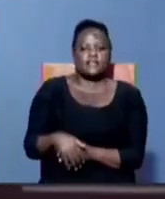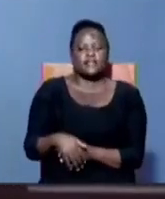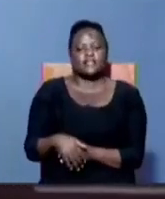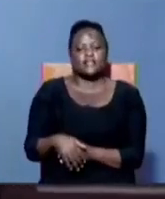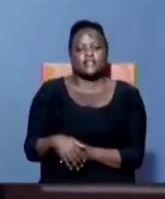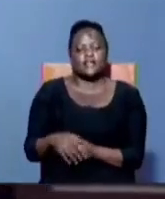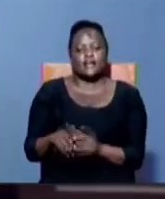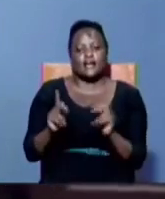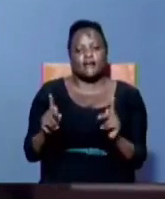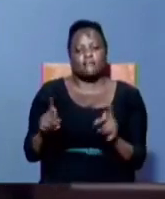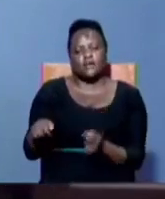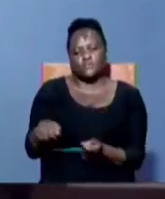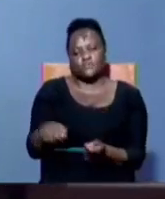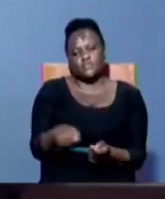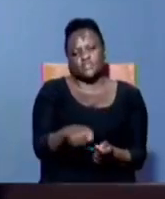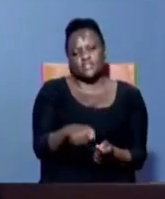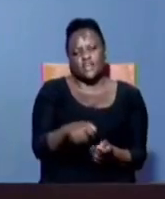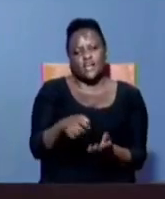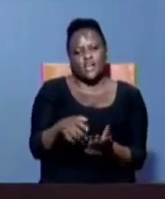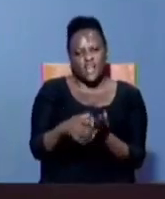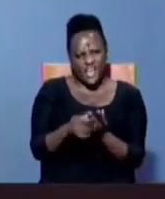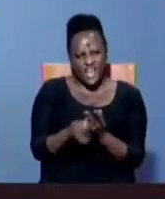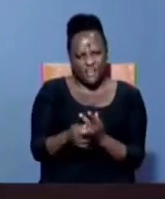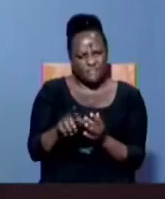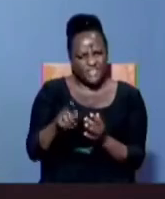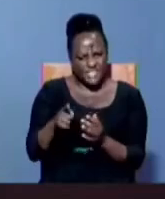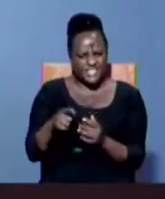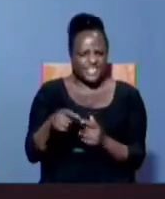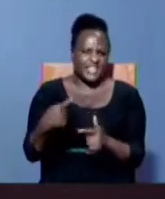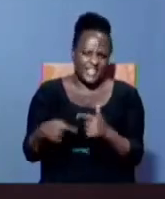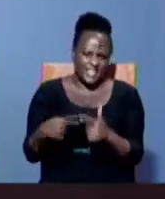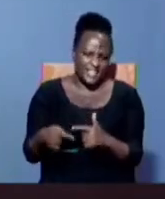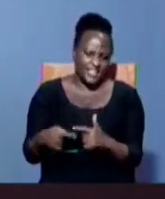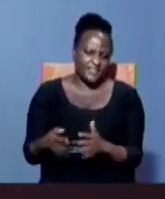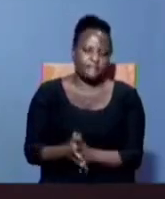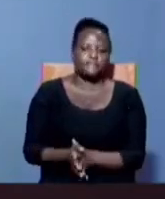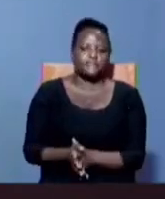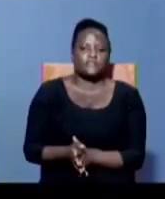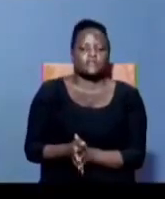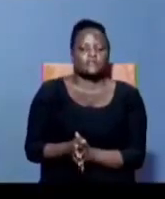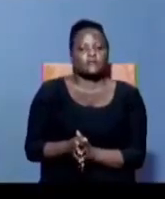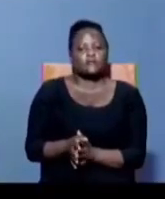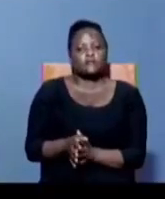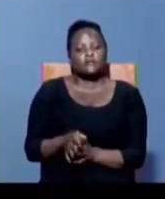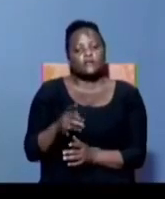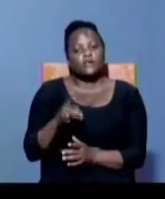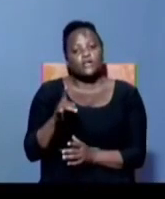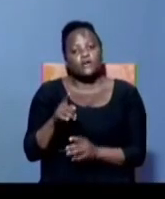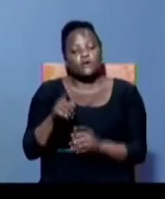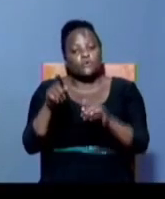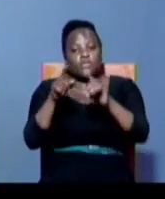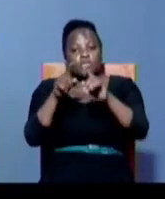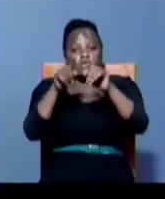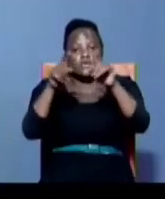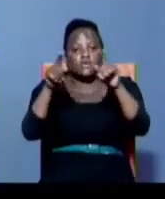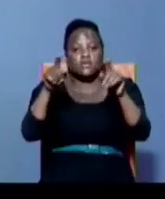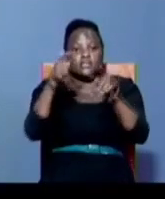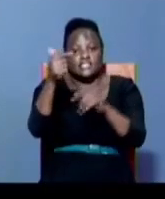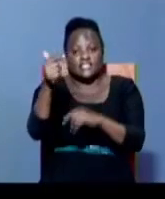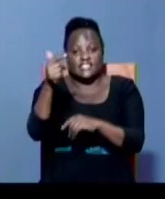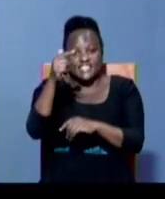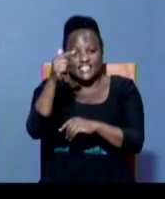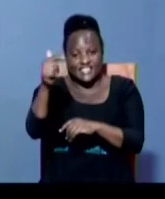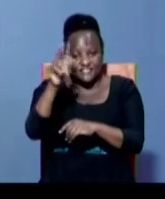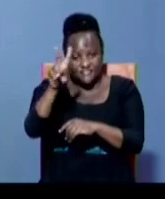kinaeleza pale? Ni nini hasa? Angalia pale kwenye skrini yako. Kitu cha kwanza, damu